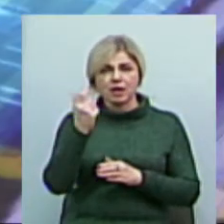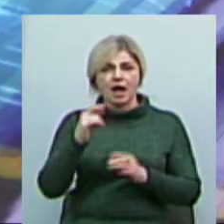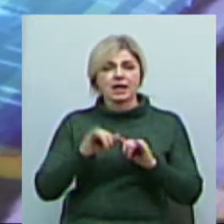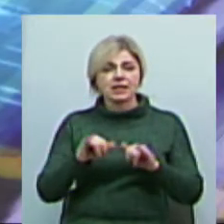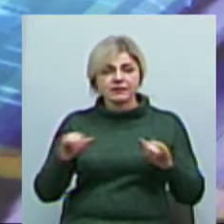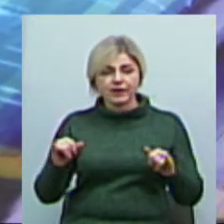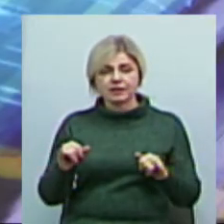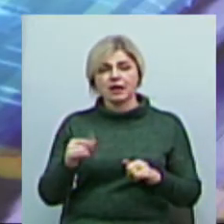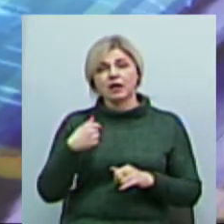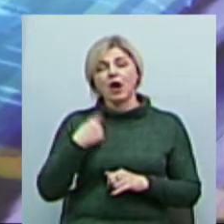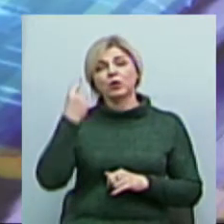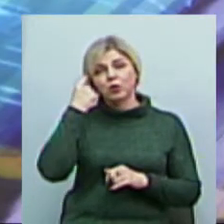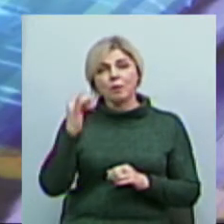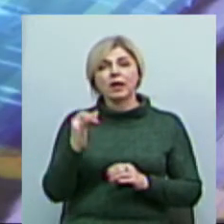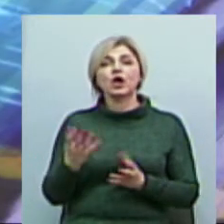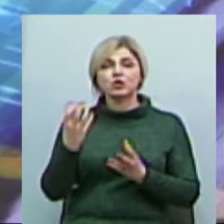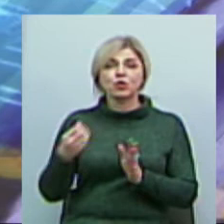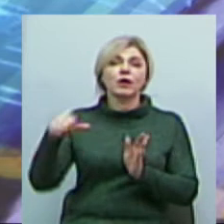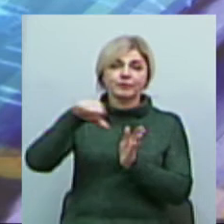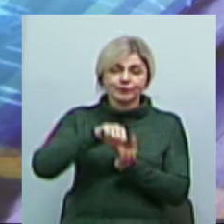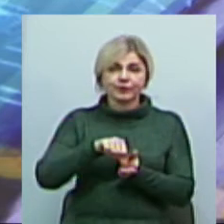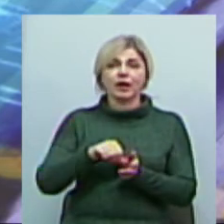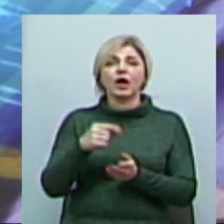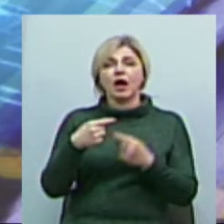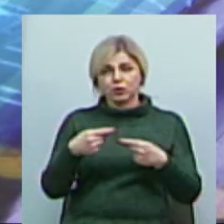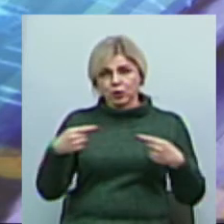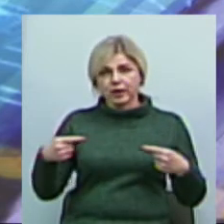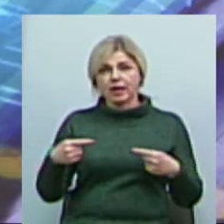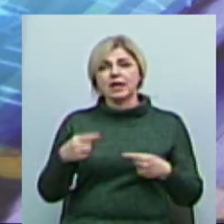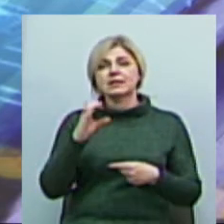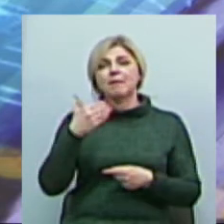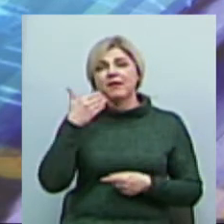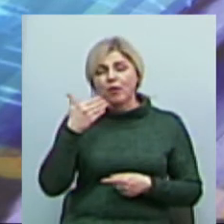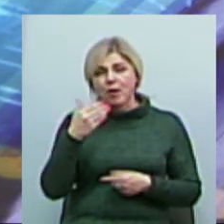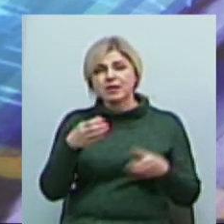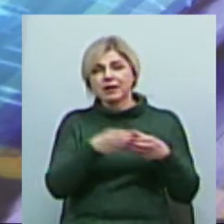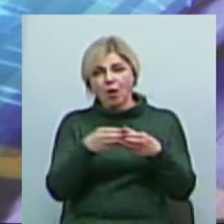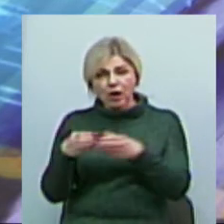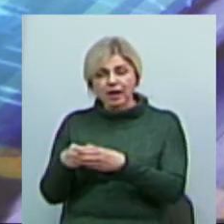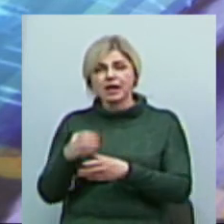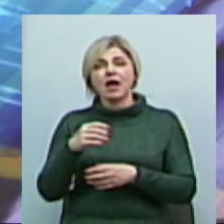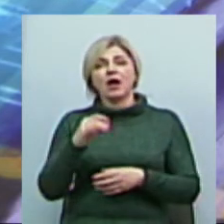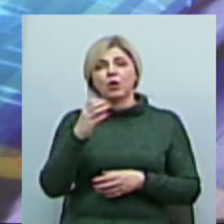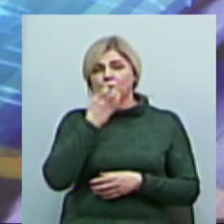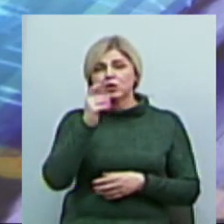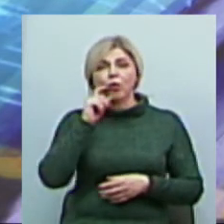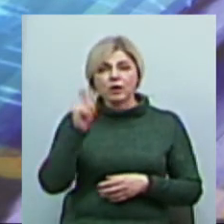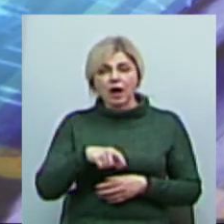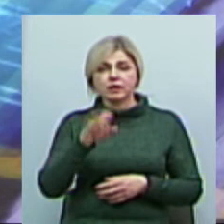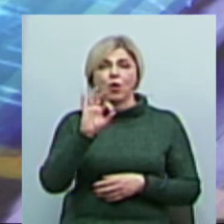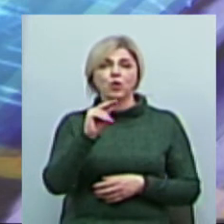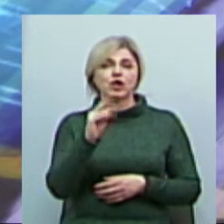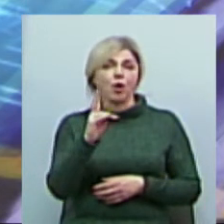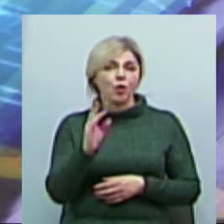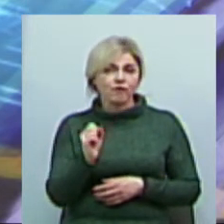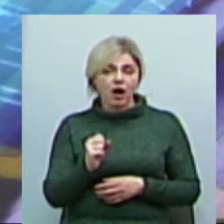Я думаю, что присоединятся и ряд успешных организаций из Первомайска, из Южноукраинска, из Очакова, из Объединенных громад